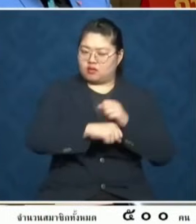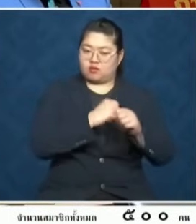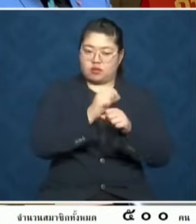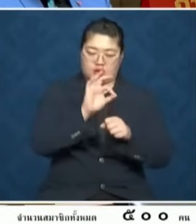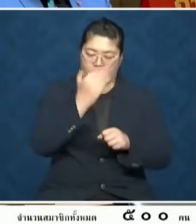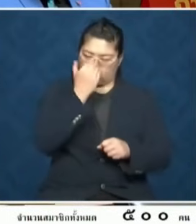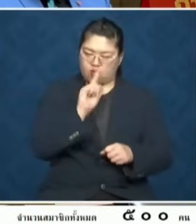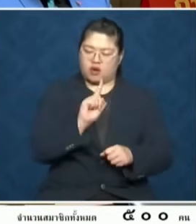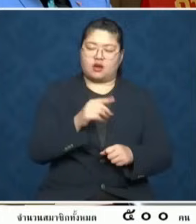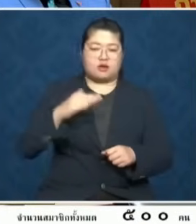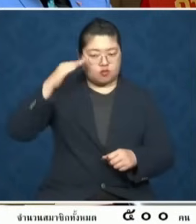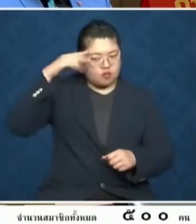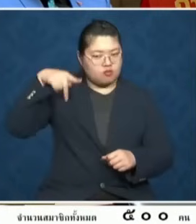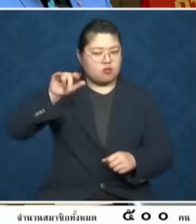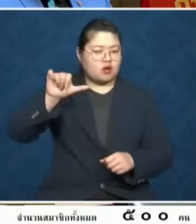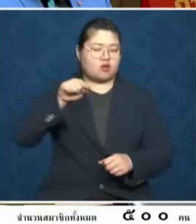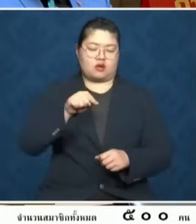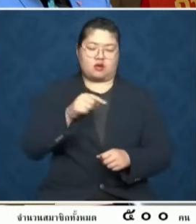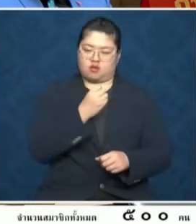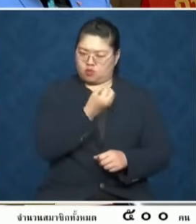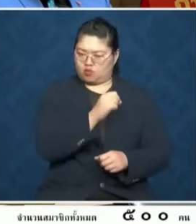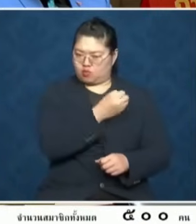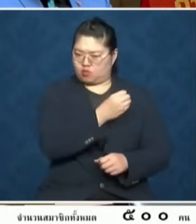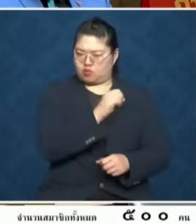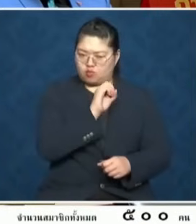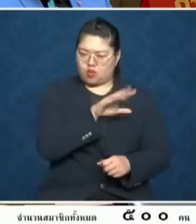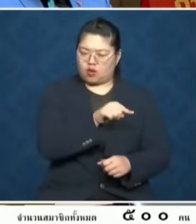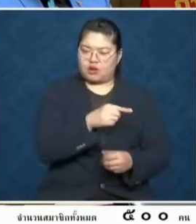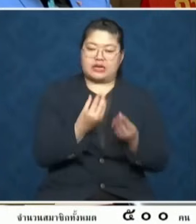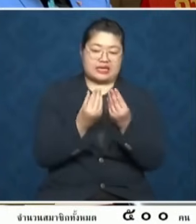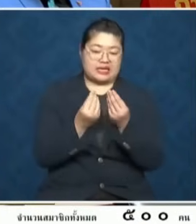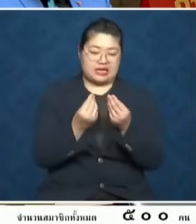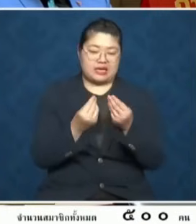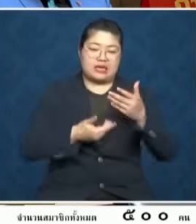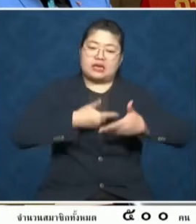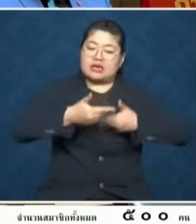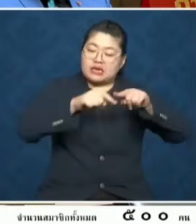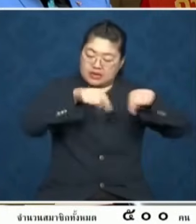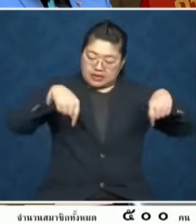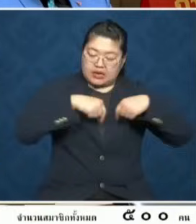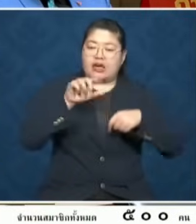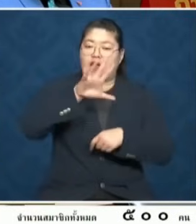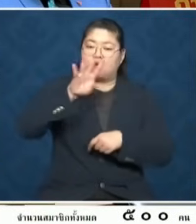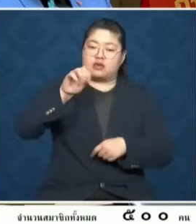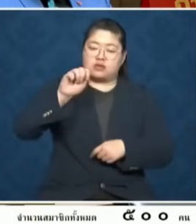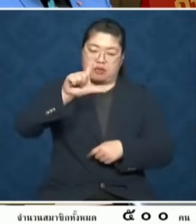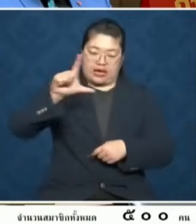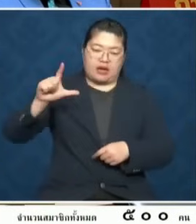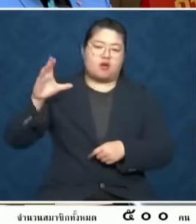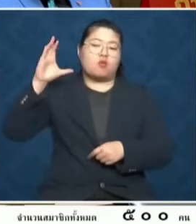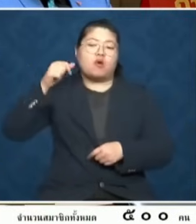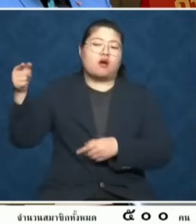ได้เคยแจ้งว่ามีการรับมอบเงินที่ซื้อขายที่ดินราคา 540ล้านบาทจากบิดาของตน